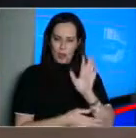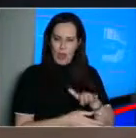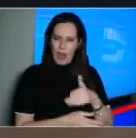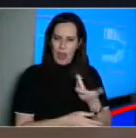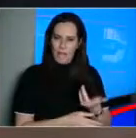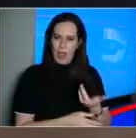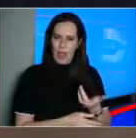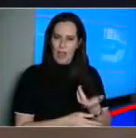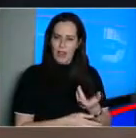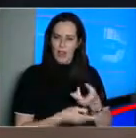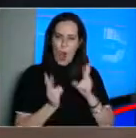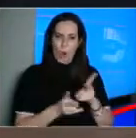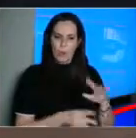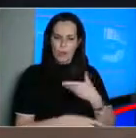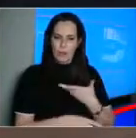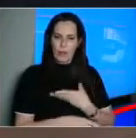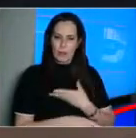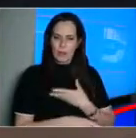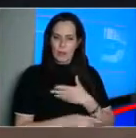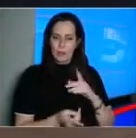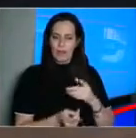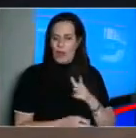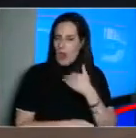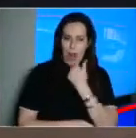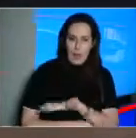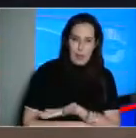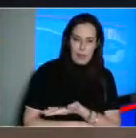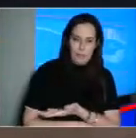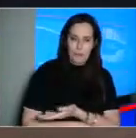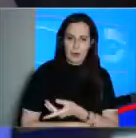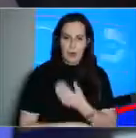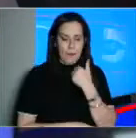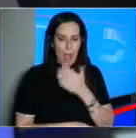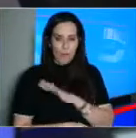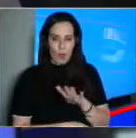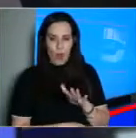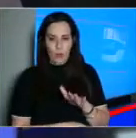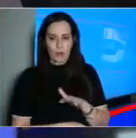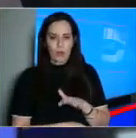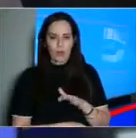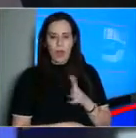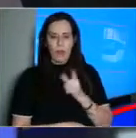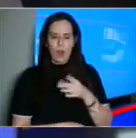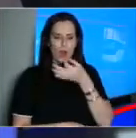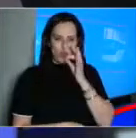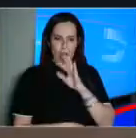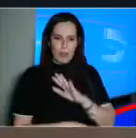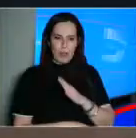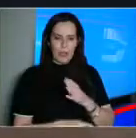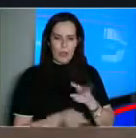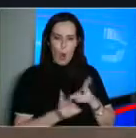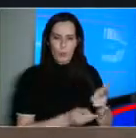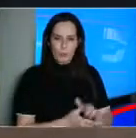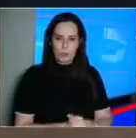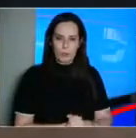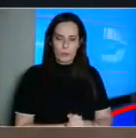אבל כשהאופציות שאני מקבלת להחליט מביניהם, הם כאלה מאפנות. כן, כן. למה לא לשפר את את האופציות